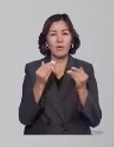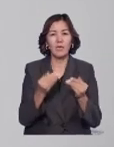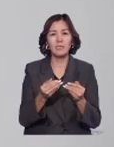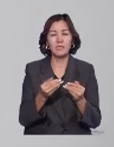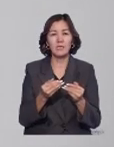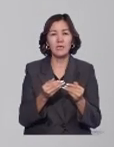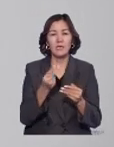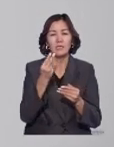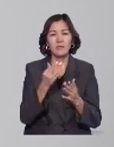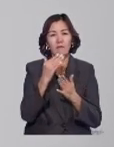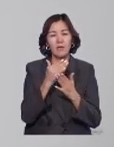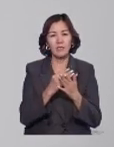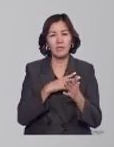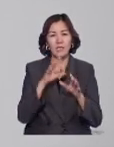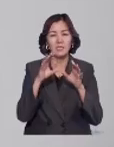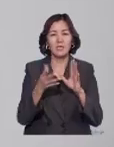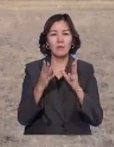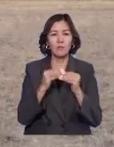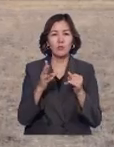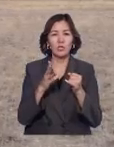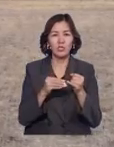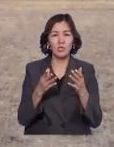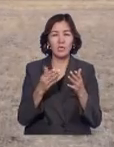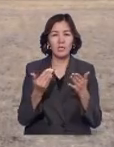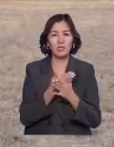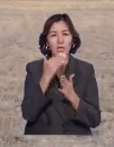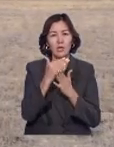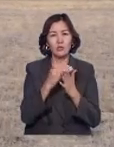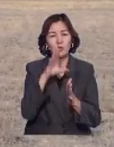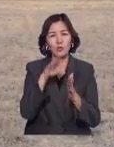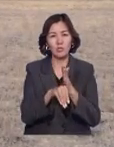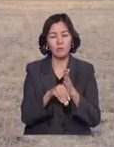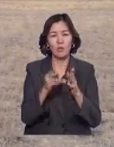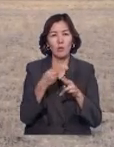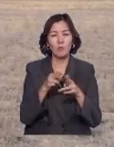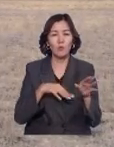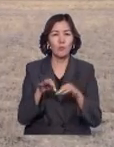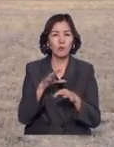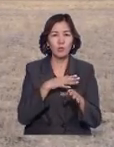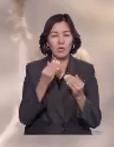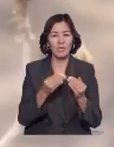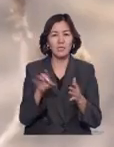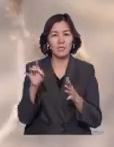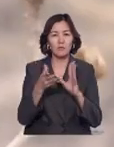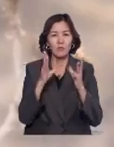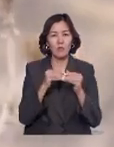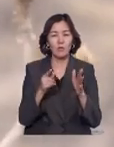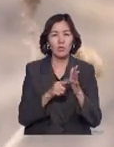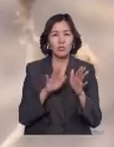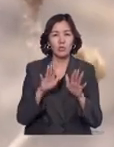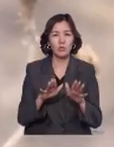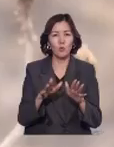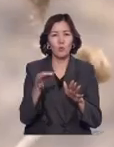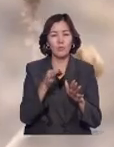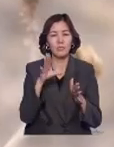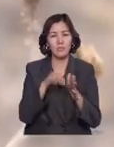үрдіс цифрландырылып жатыр. Заң бойынша жер атты жаңа жүйе енгізілмек. Бұл пилоттық жоба. Әзірге республика бойынша тек Жетісу